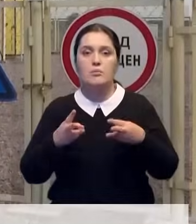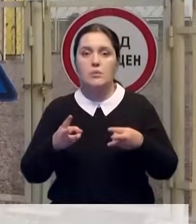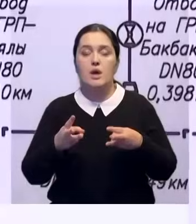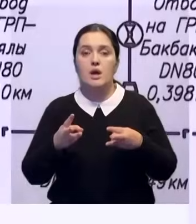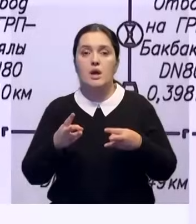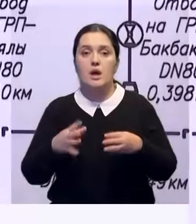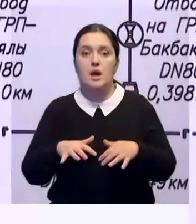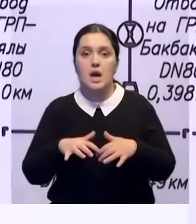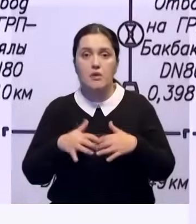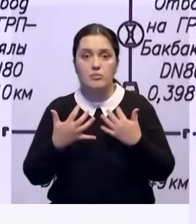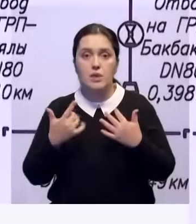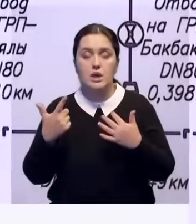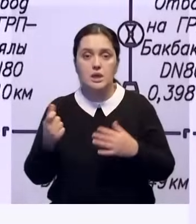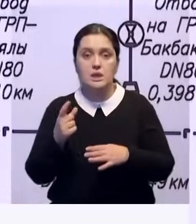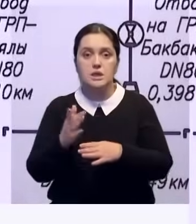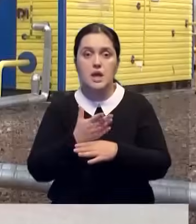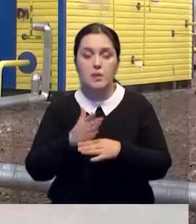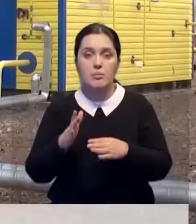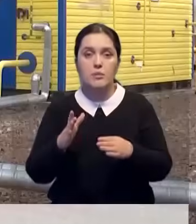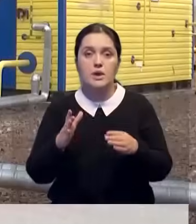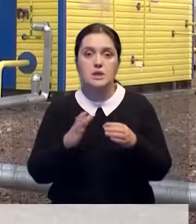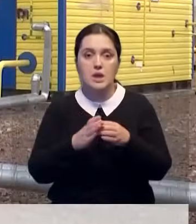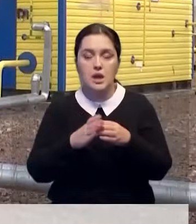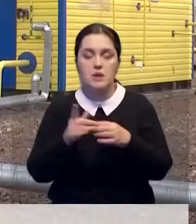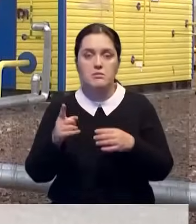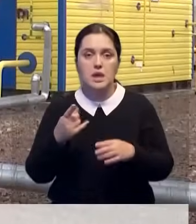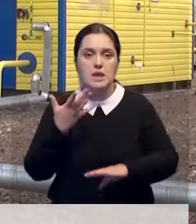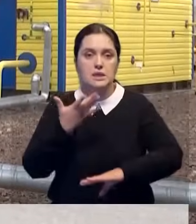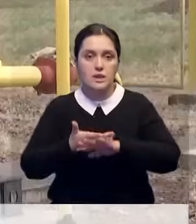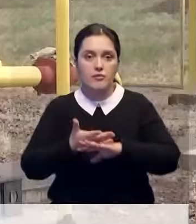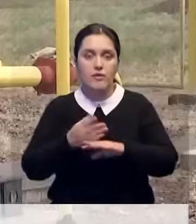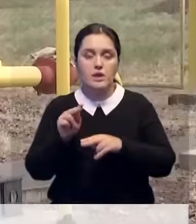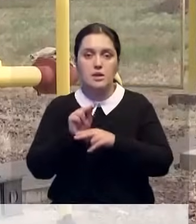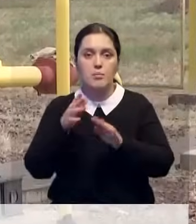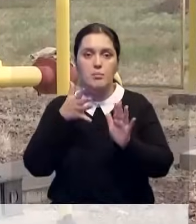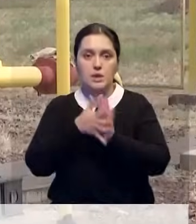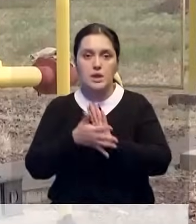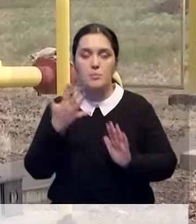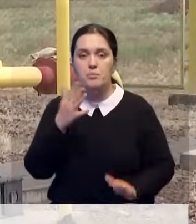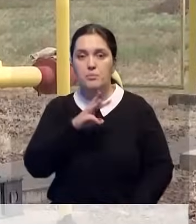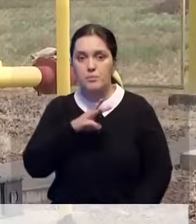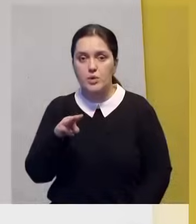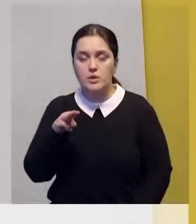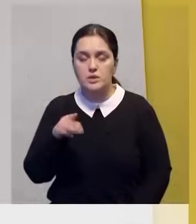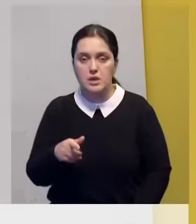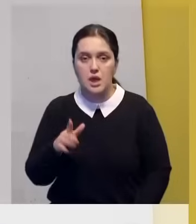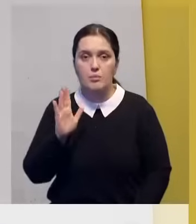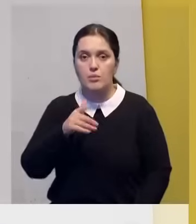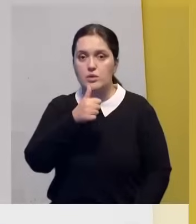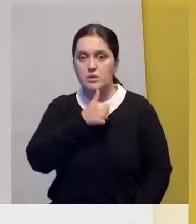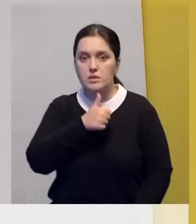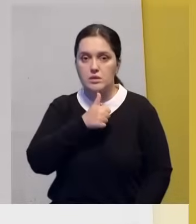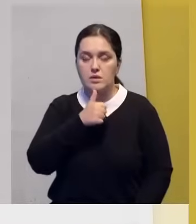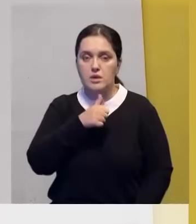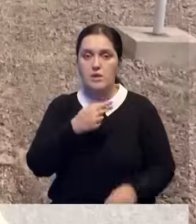специалистов, автоматизированную газораспределительную станцию построили с дефектом. На ремонт потратили 50 миллионов тенге. Предстоит провести испытания,